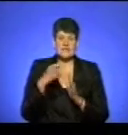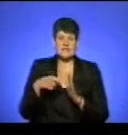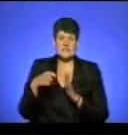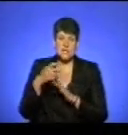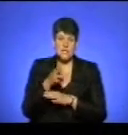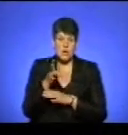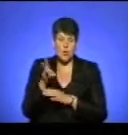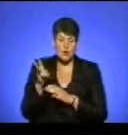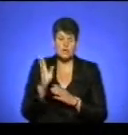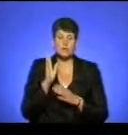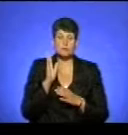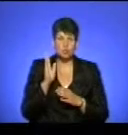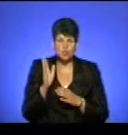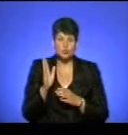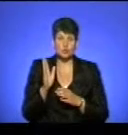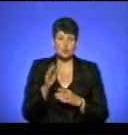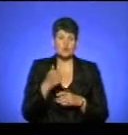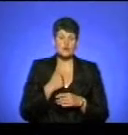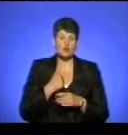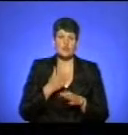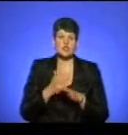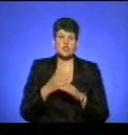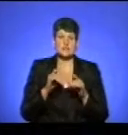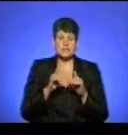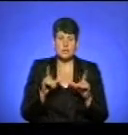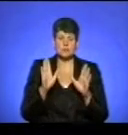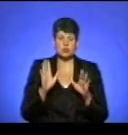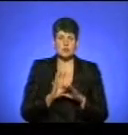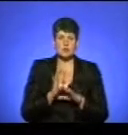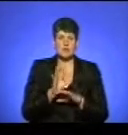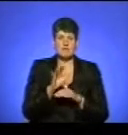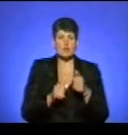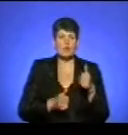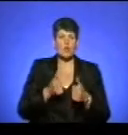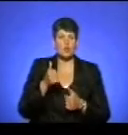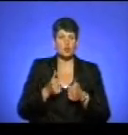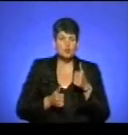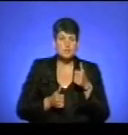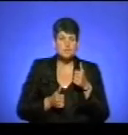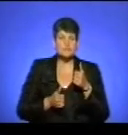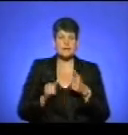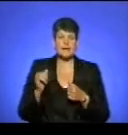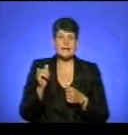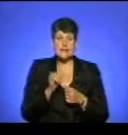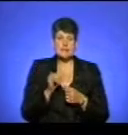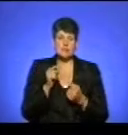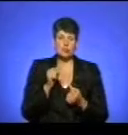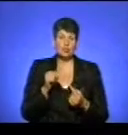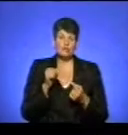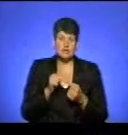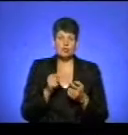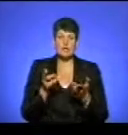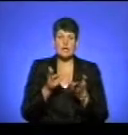ролики, які будуть в військових частинах, будуть відправлені на конкурс. І відповідно,